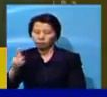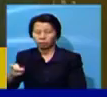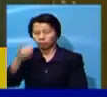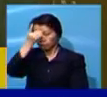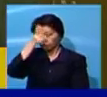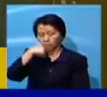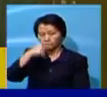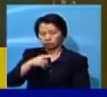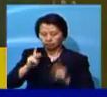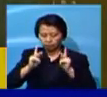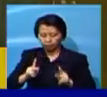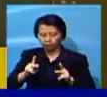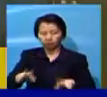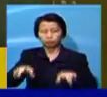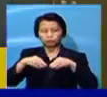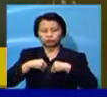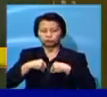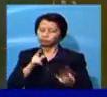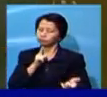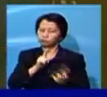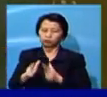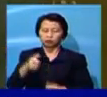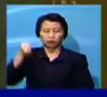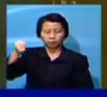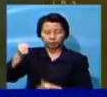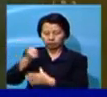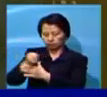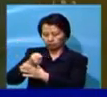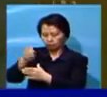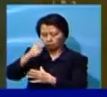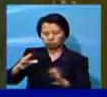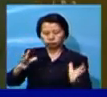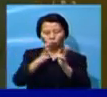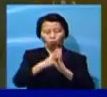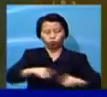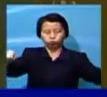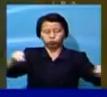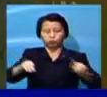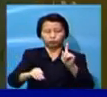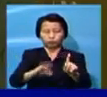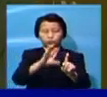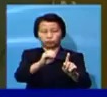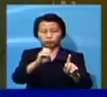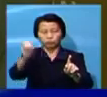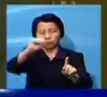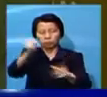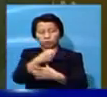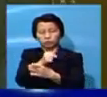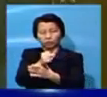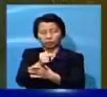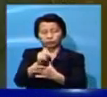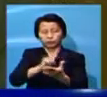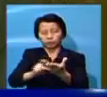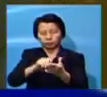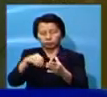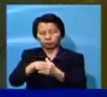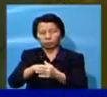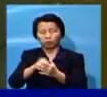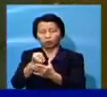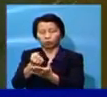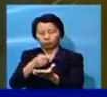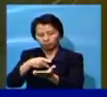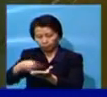aknya telah kelulusan pemegang saham untuk meluskan saham terbitan dan modal saham